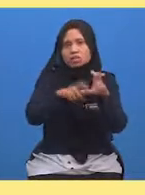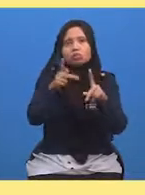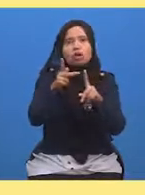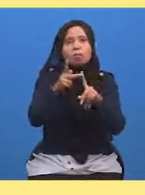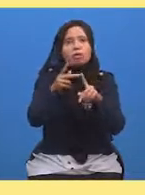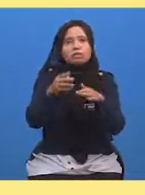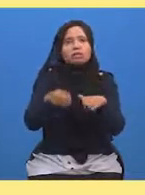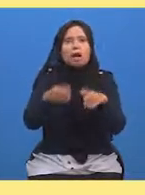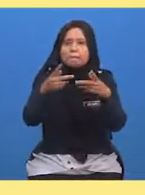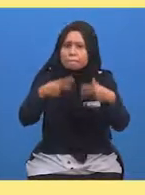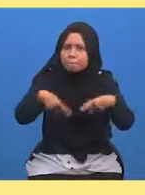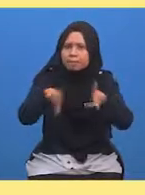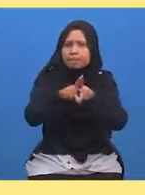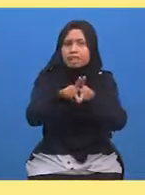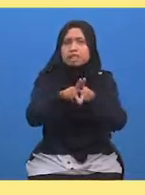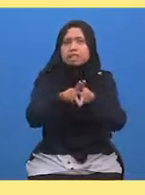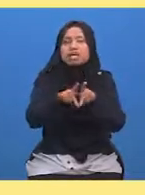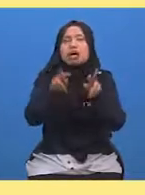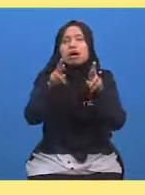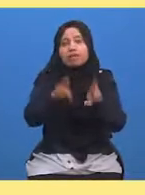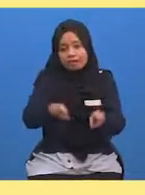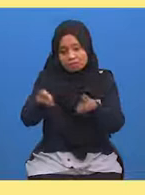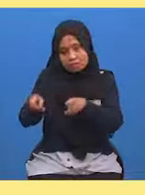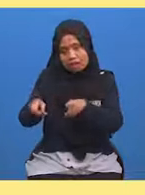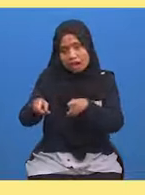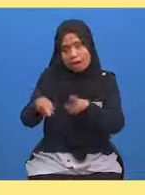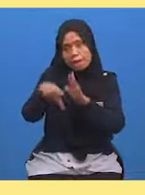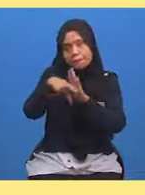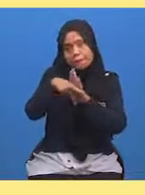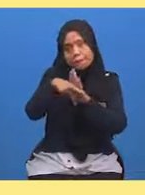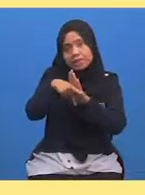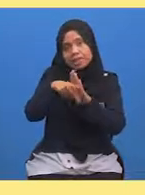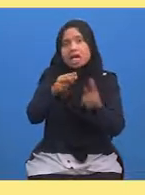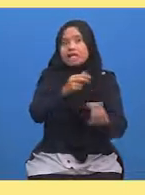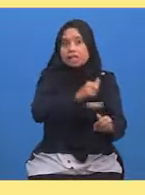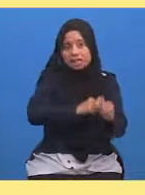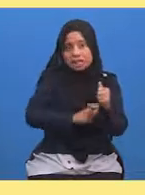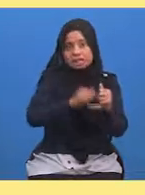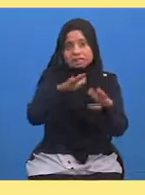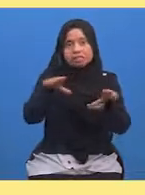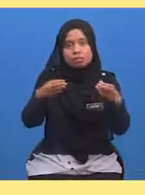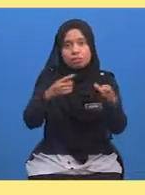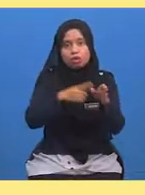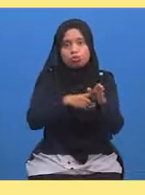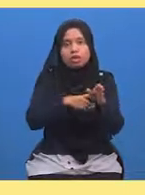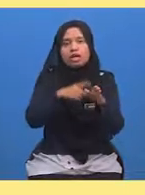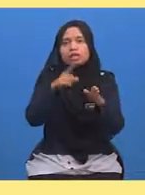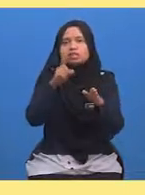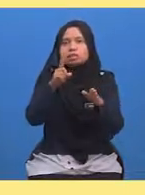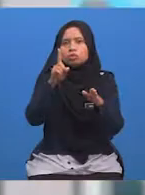betapa pentingnya rancangan perniagaan yang dibuat oleh sesebuah